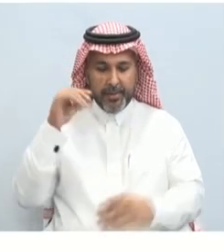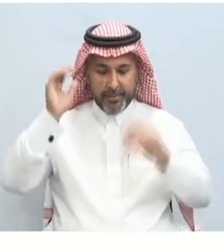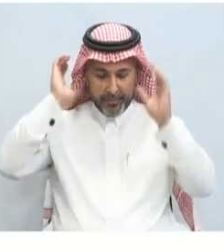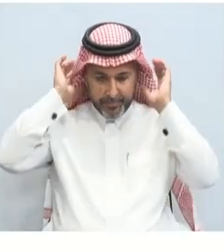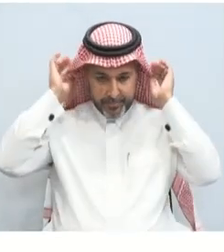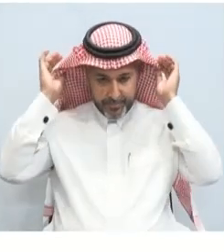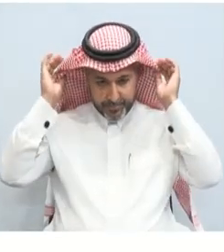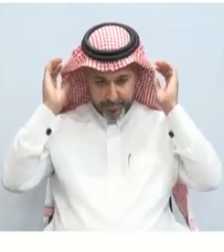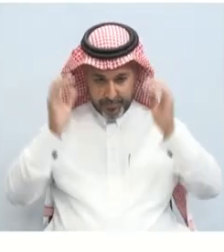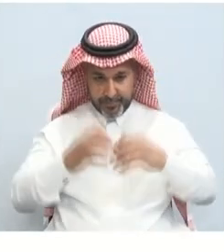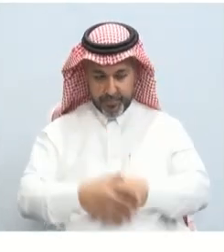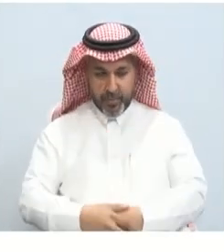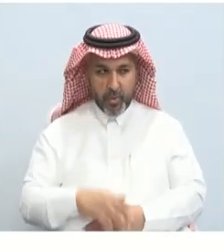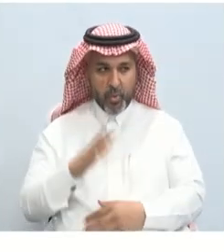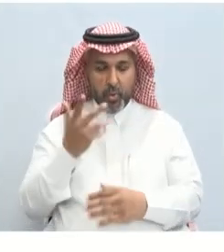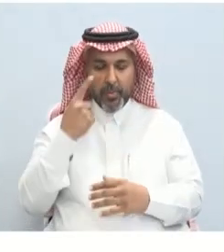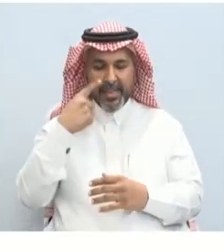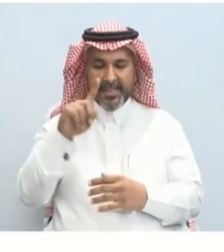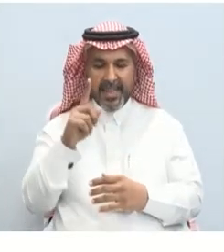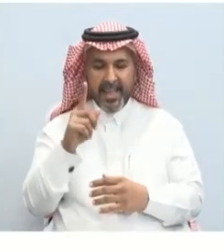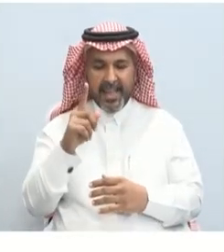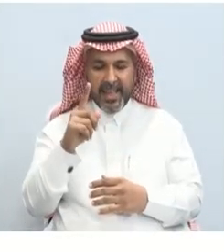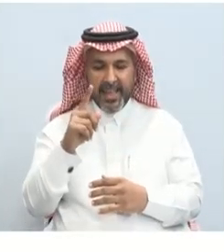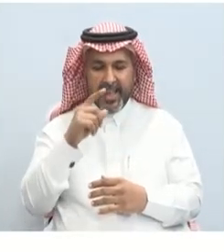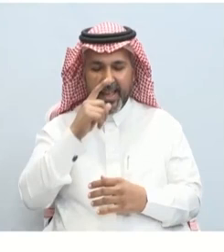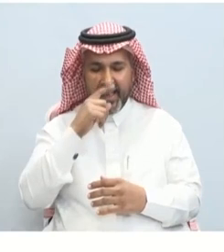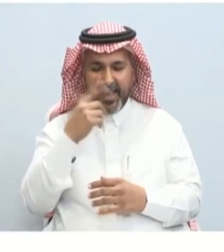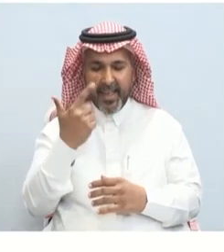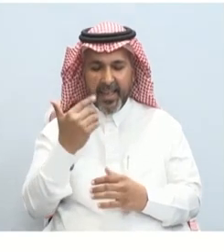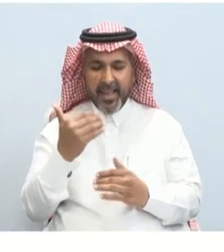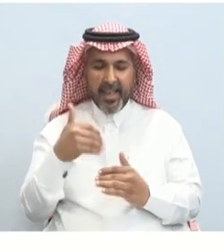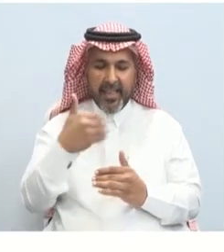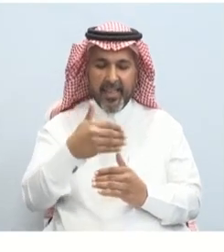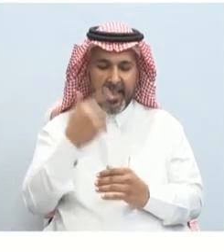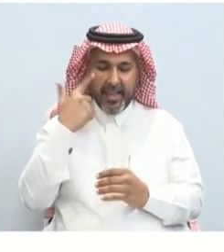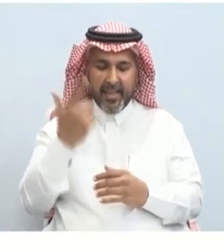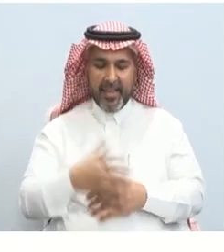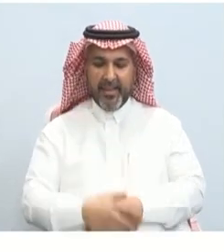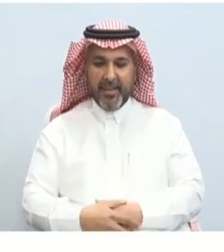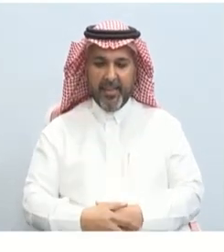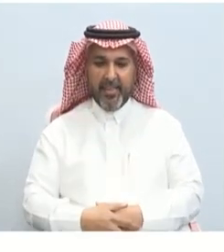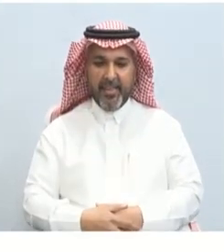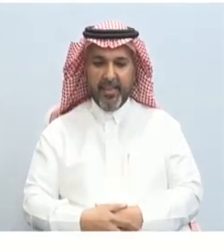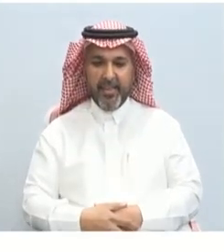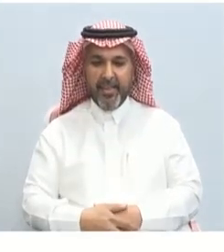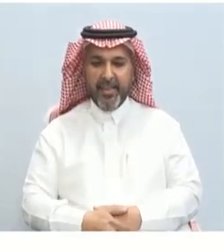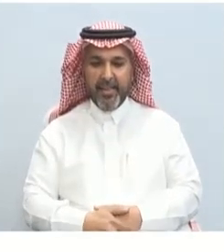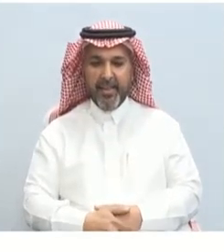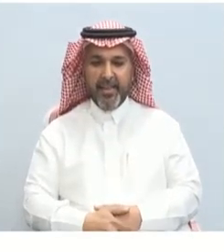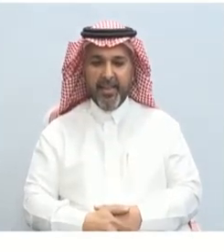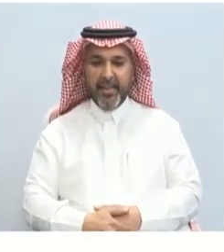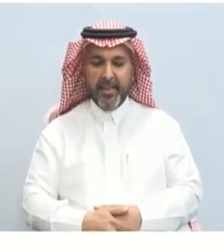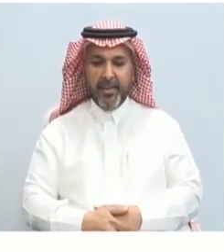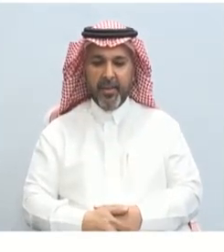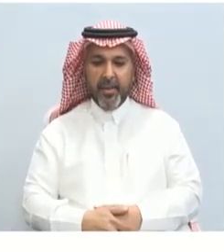الاستدلال الاستنباطي صحيح متى يكون صحيح اذا تحقق فيه لزوم النتيجه عن المقدمات